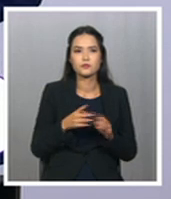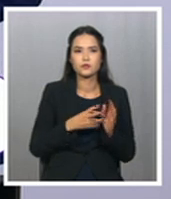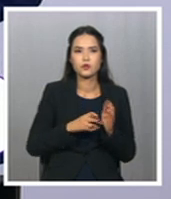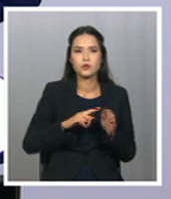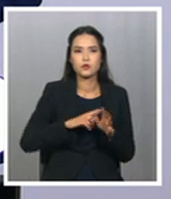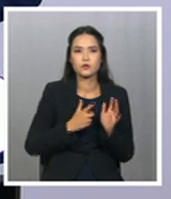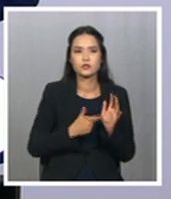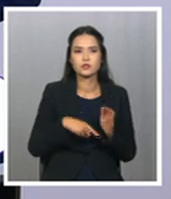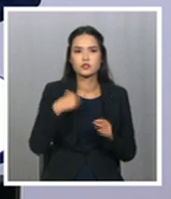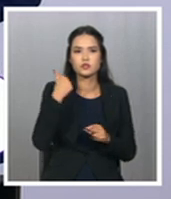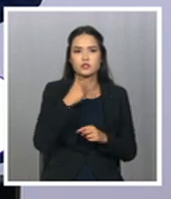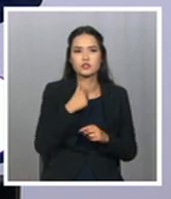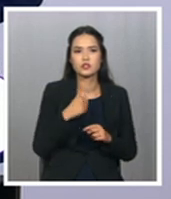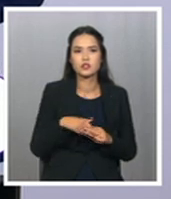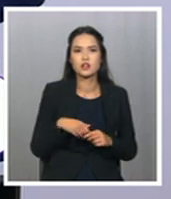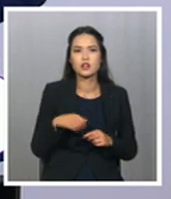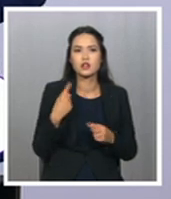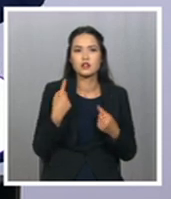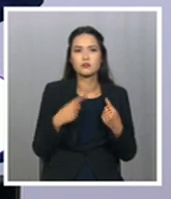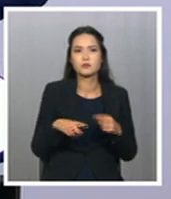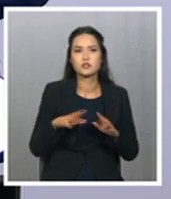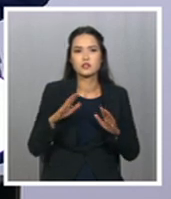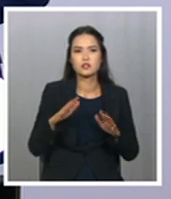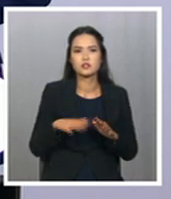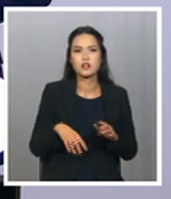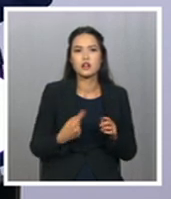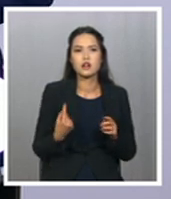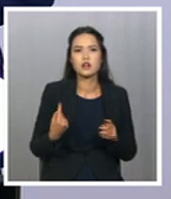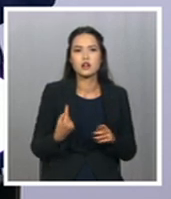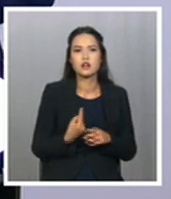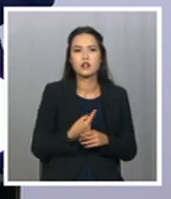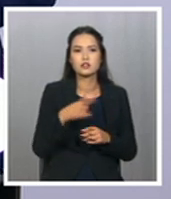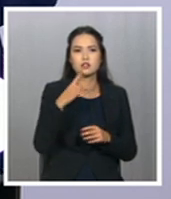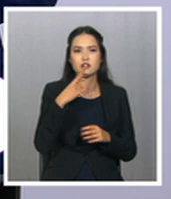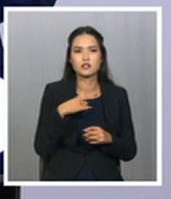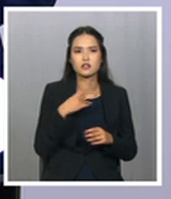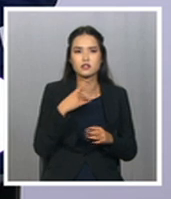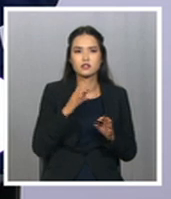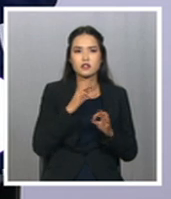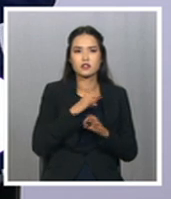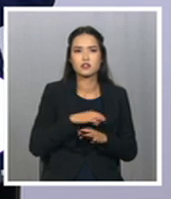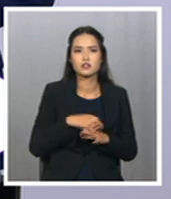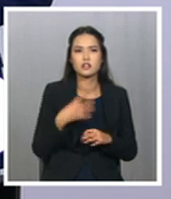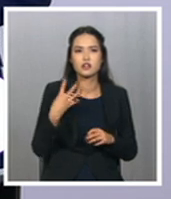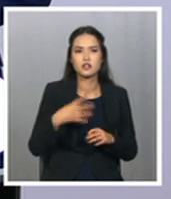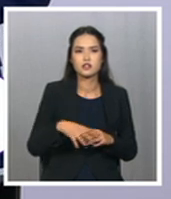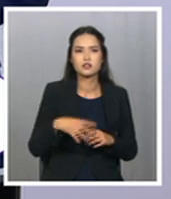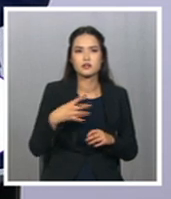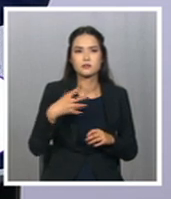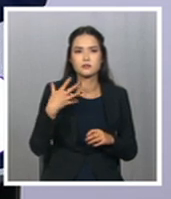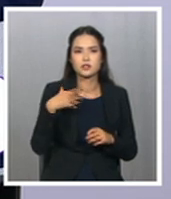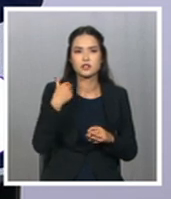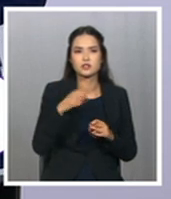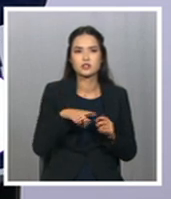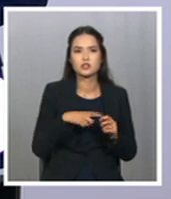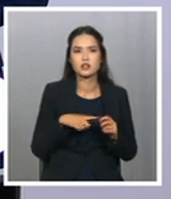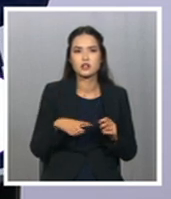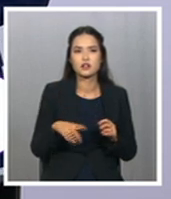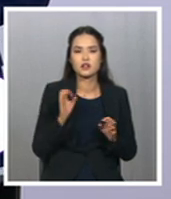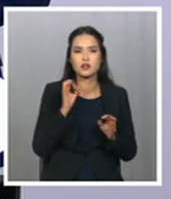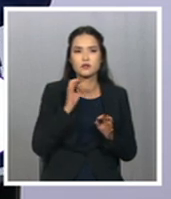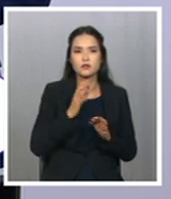жылы патша жарлығына сай тағы да халық пайдалануынан шұрайлы 45 миллион десятина жердің тартып